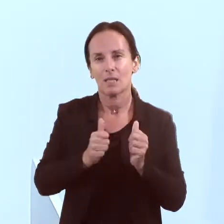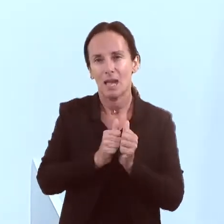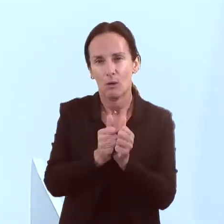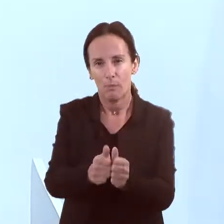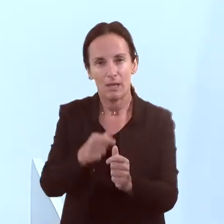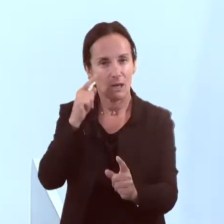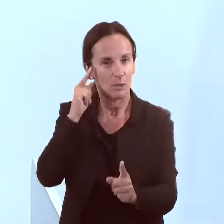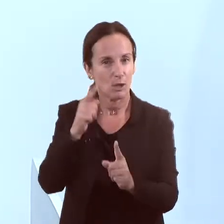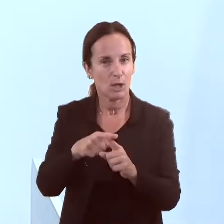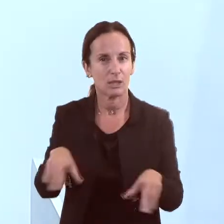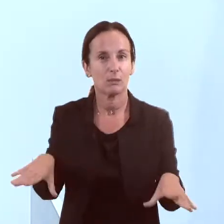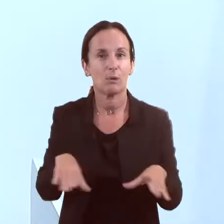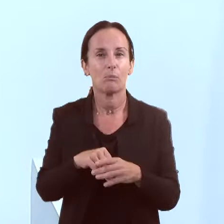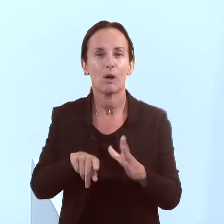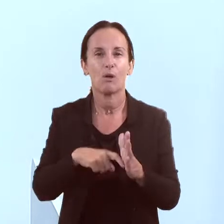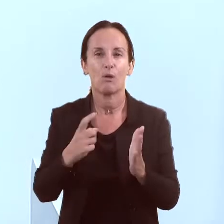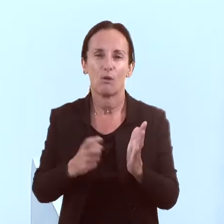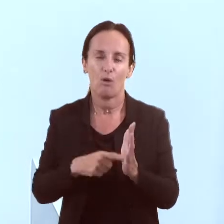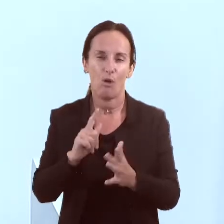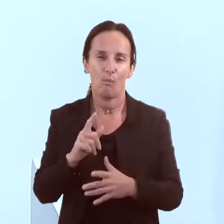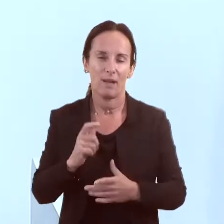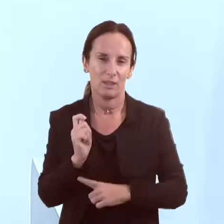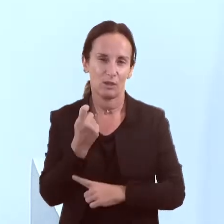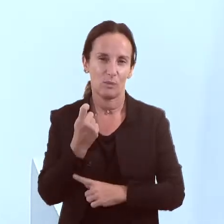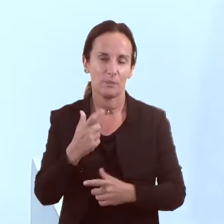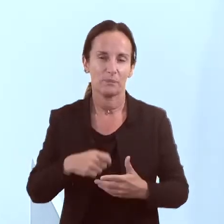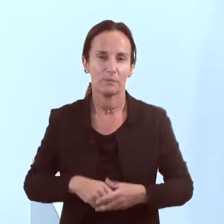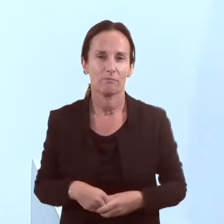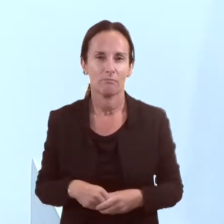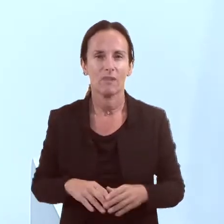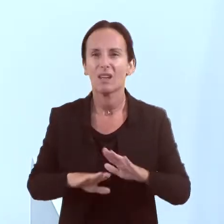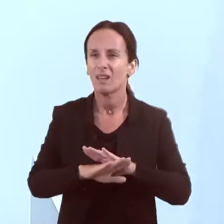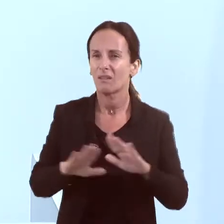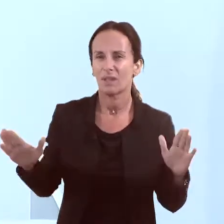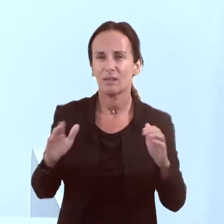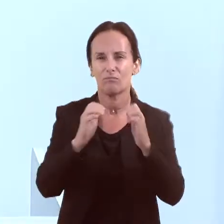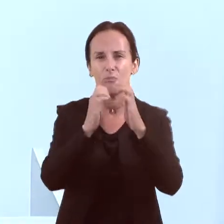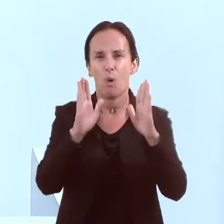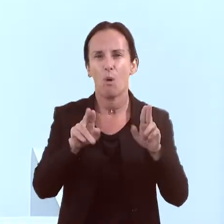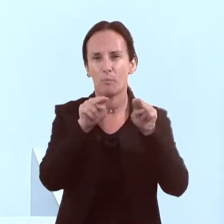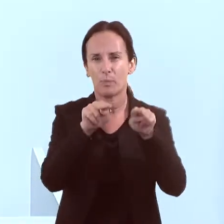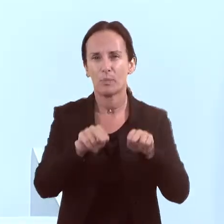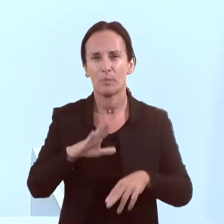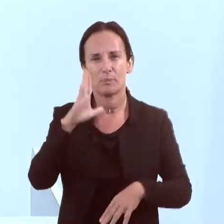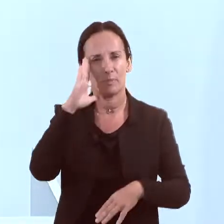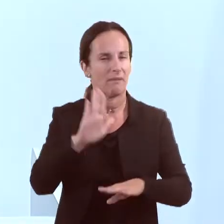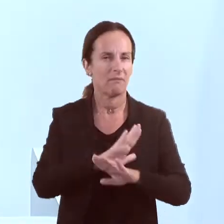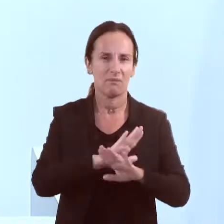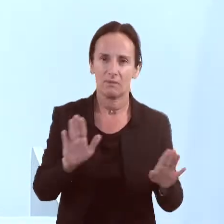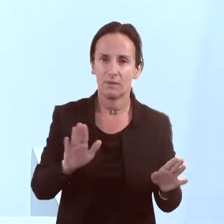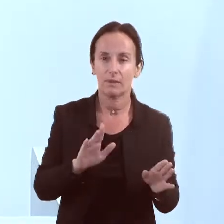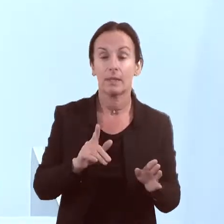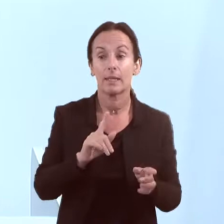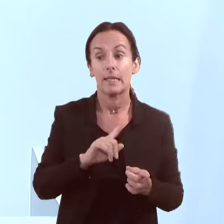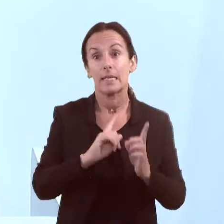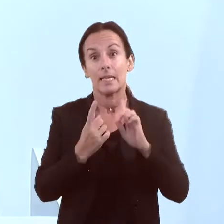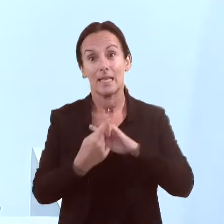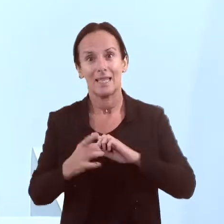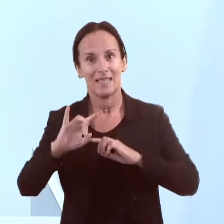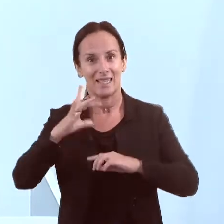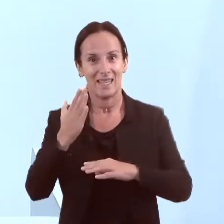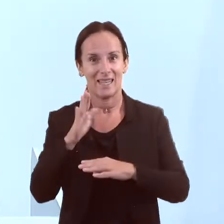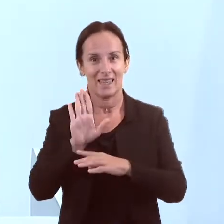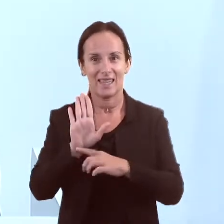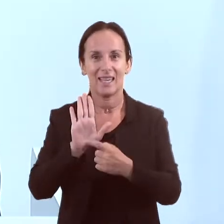inclusió. I la desinstitucionalització. Per presentar iniciatives d'aquest tipus és perquè avui